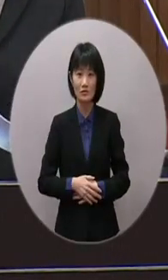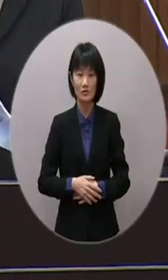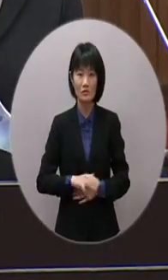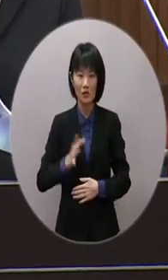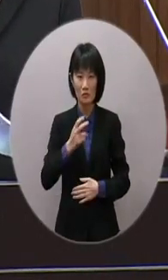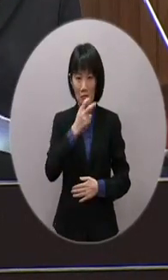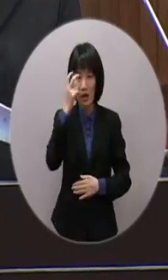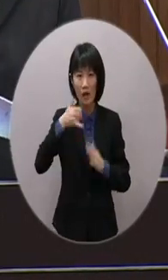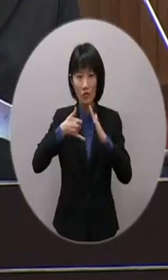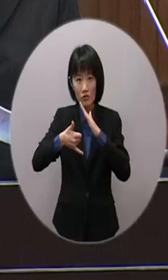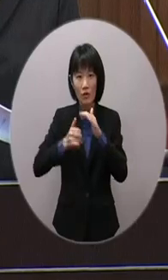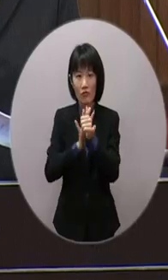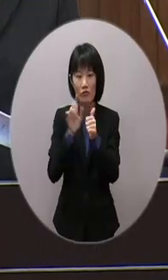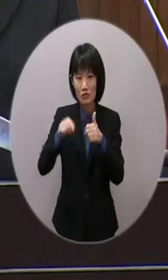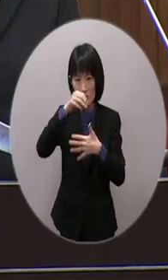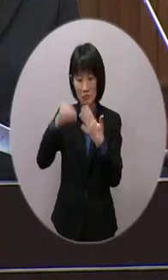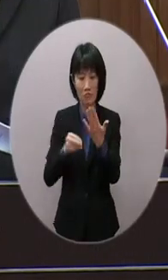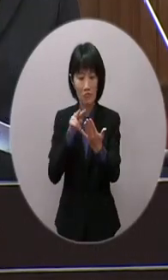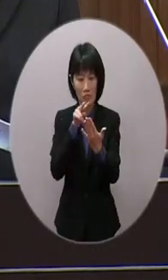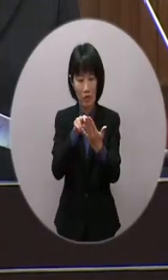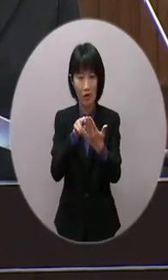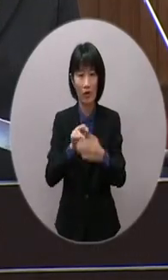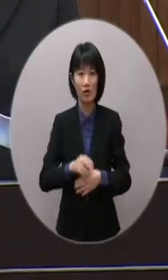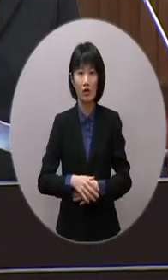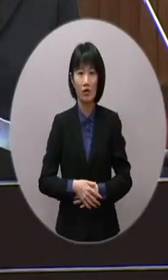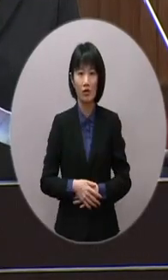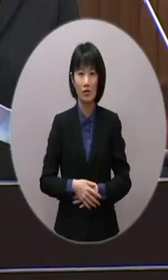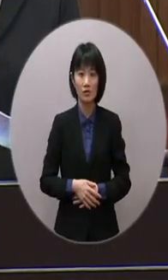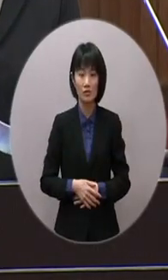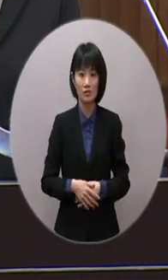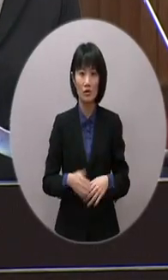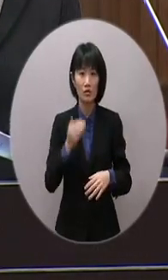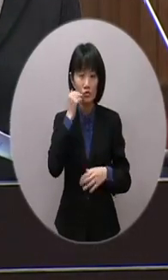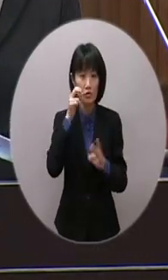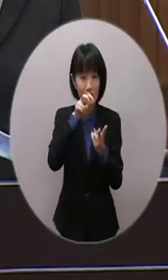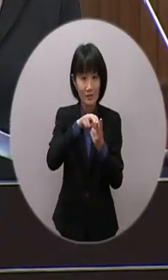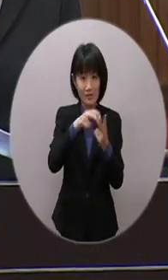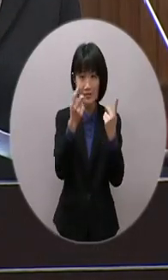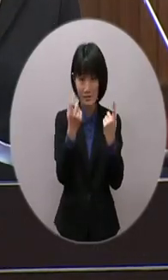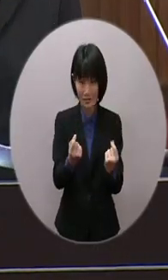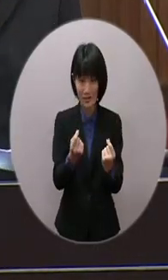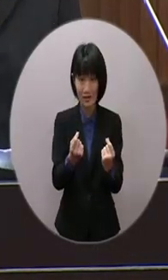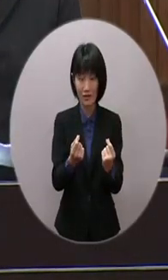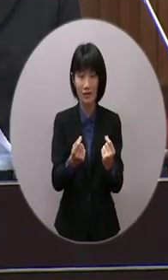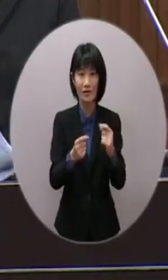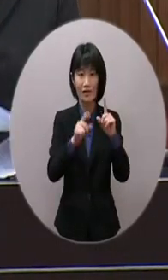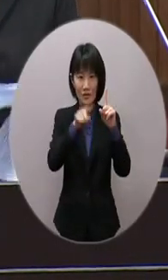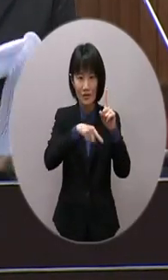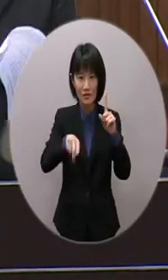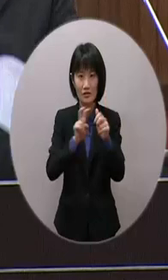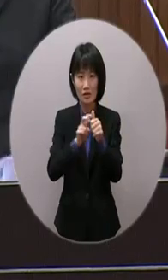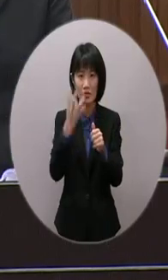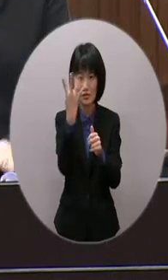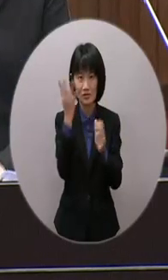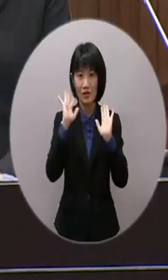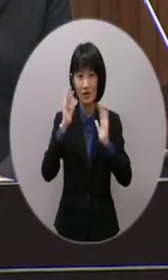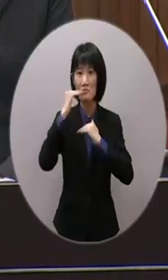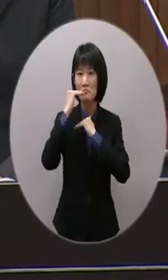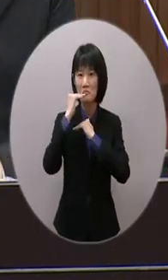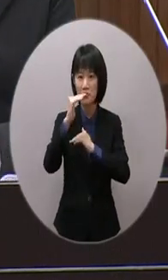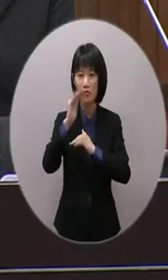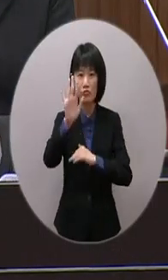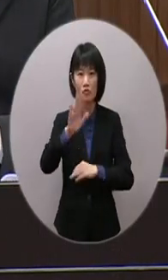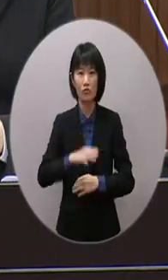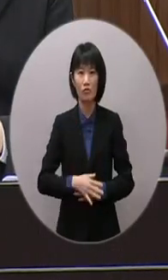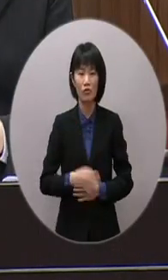有一个规定，叫做同一个地址只能照顾4个小孩。好，所以其实我今天提